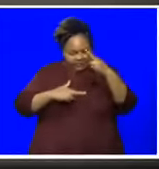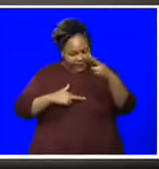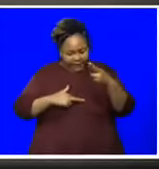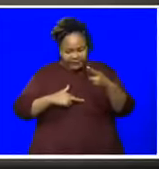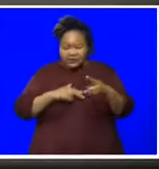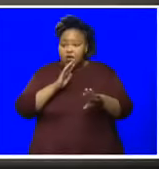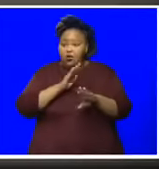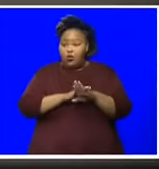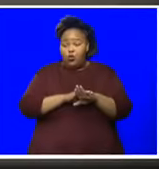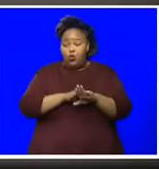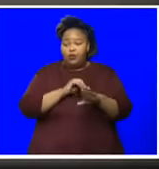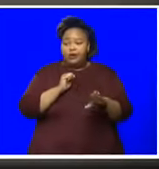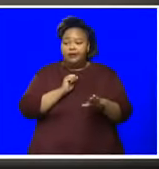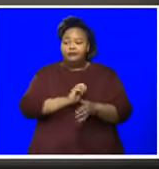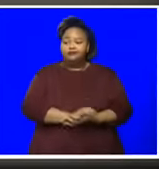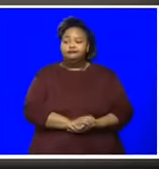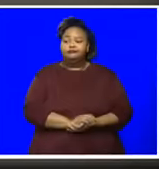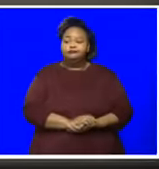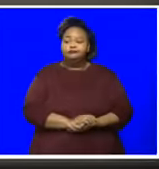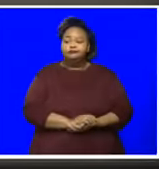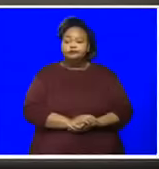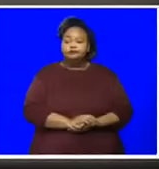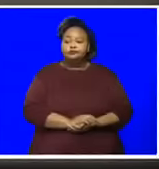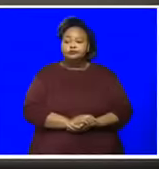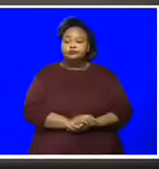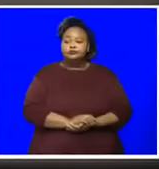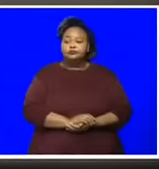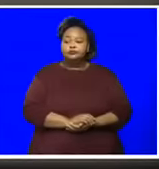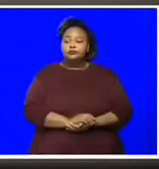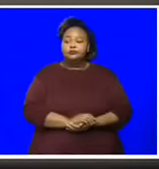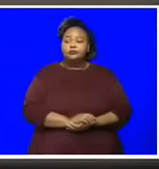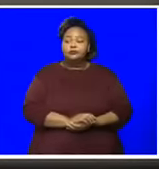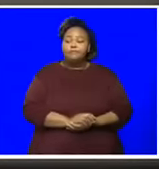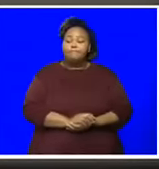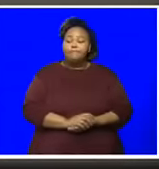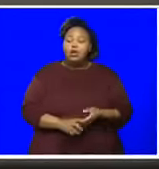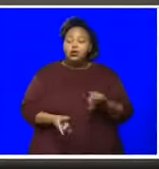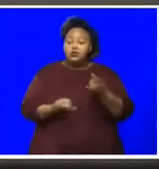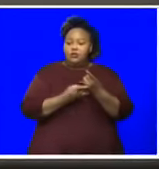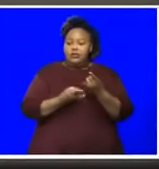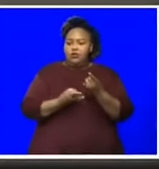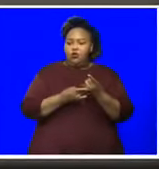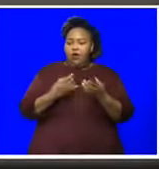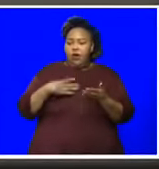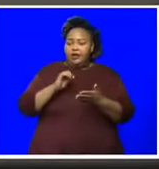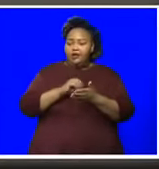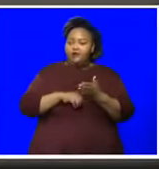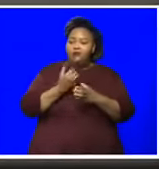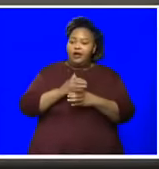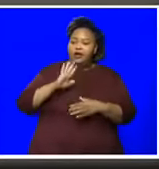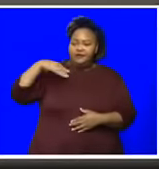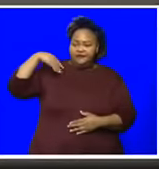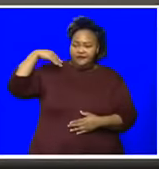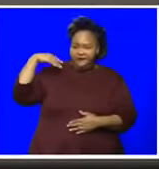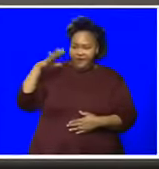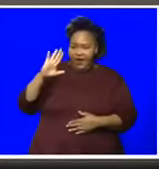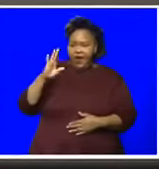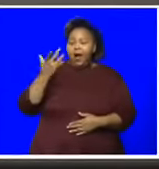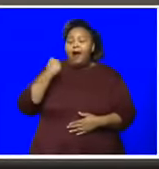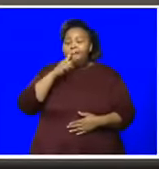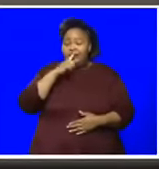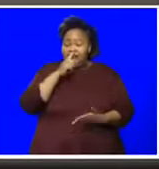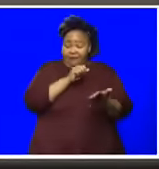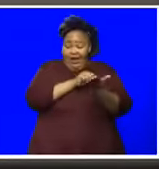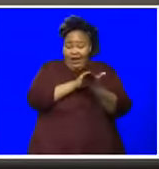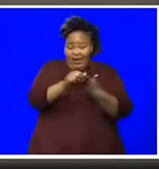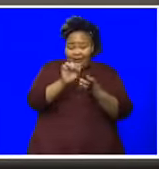culture. Kukhona lusito lolu liqhamuka liqhamuka emaveni liqhamuka kashane noma ngaphandle. Ete nemasiko latsite, la masiko